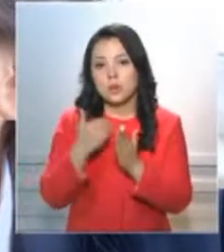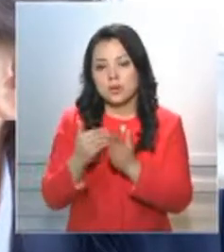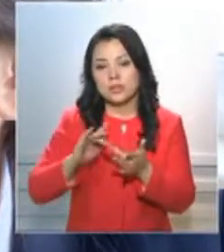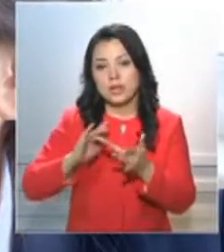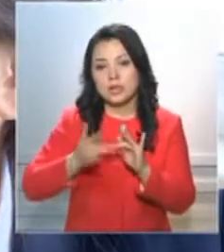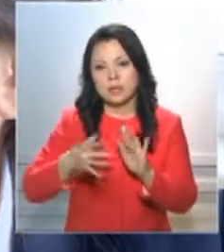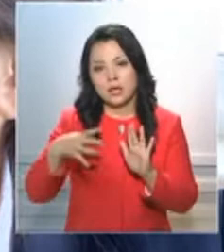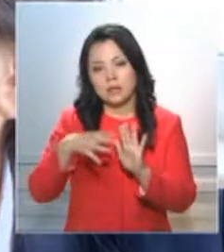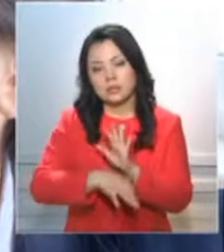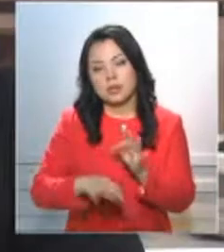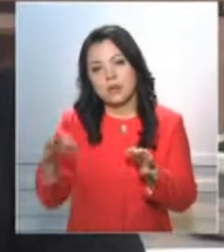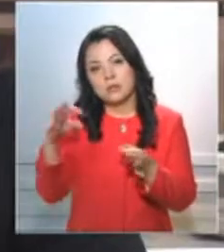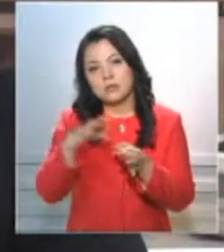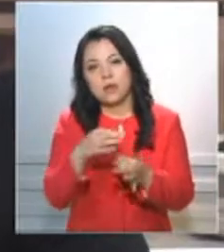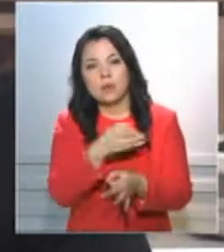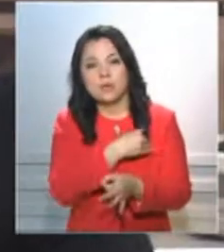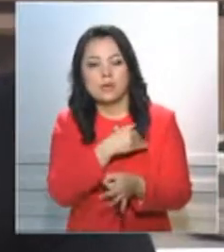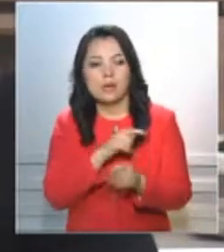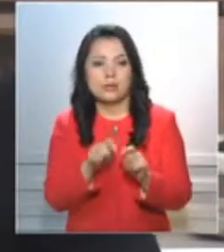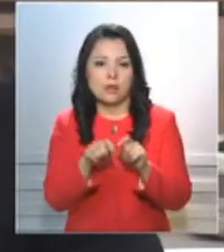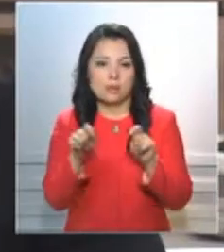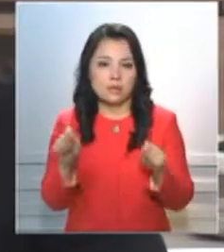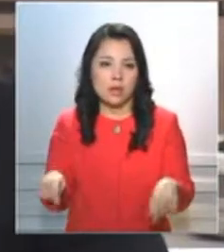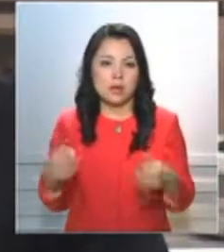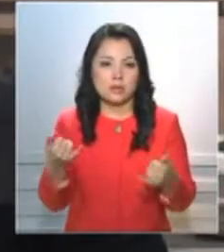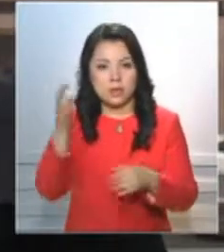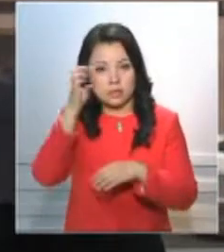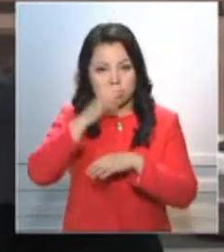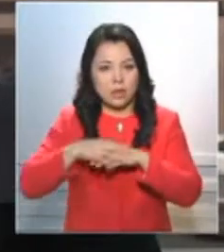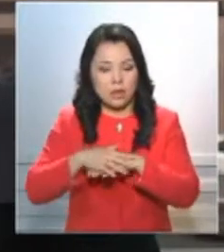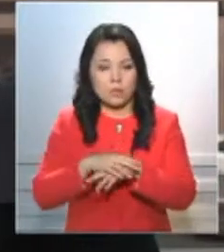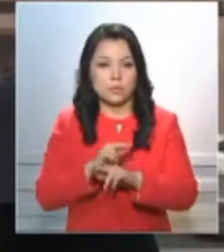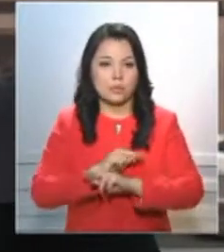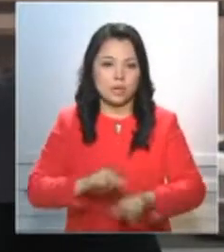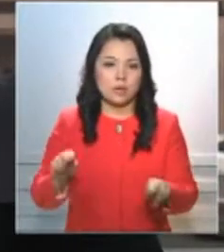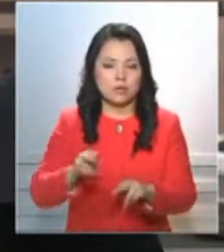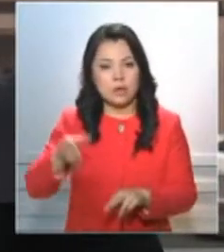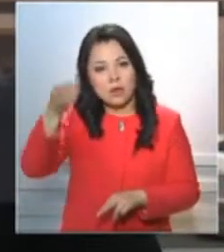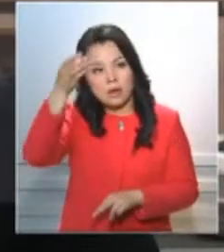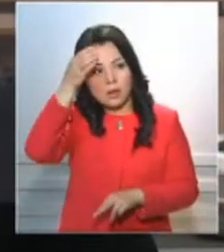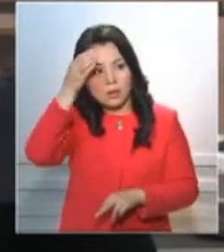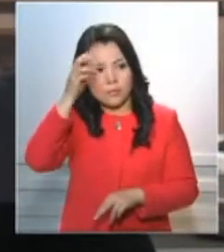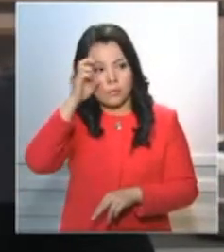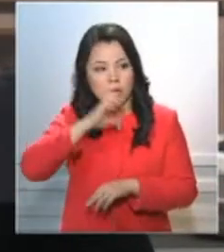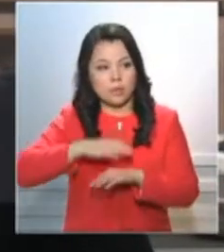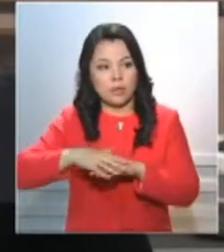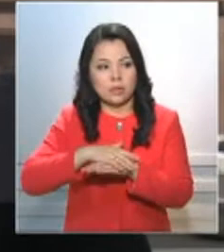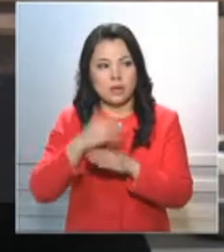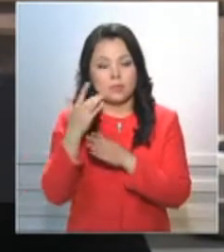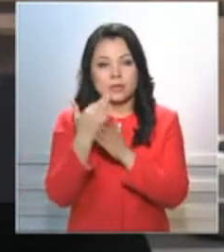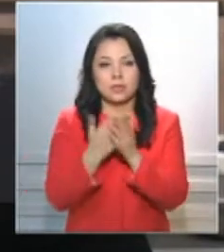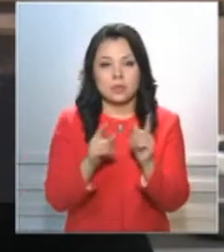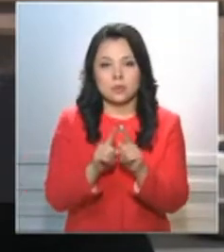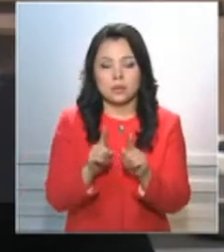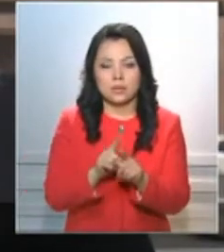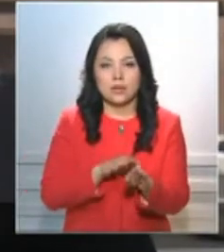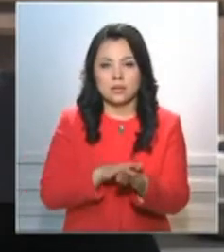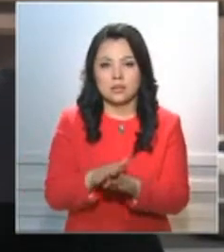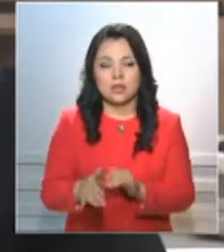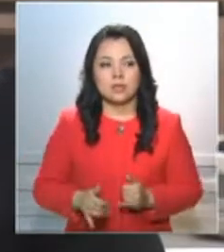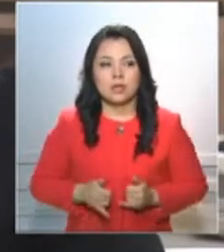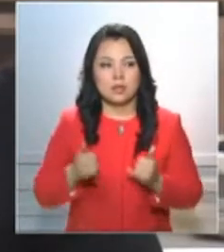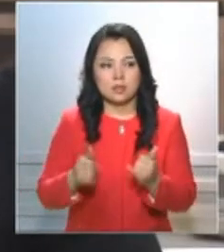желісіне қосу көзделген. Алдағы өзгеріс еліміздегі білім беру мен ғылымды дамыту мемлекеттік бағдарламасына сай